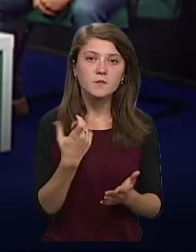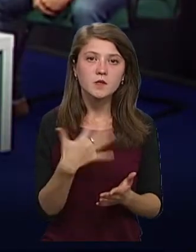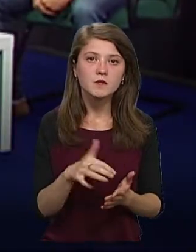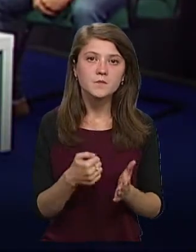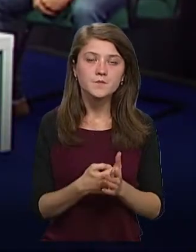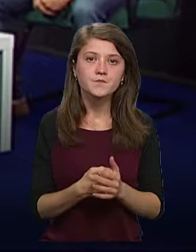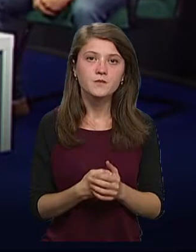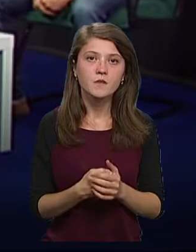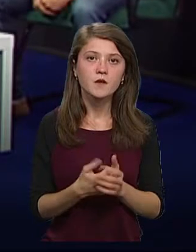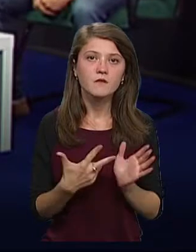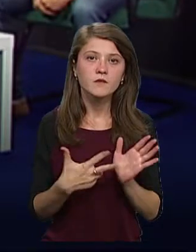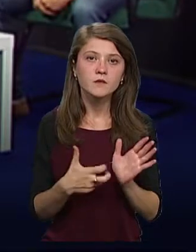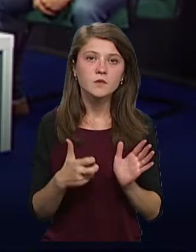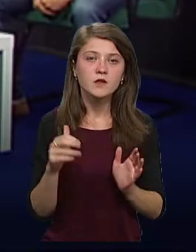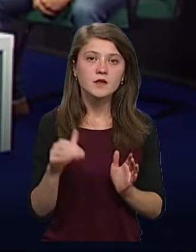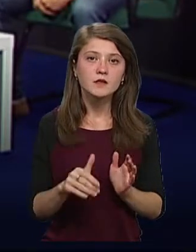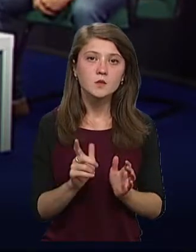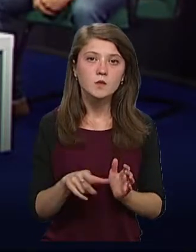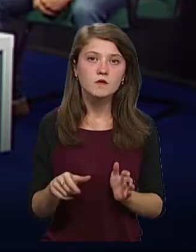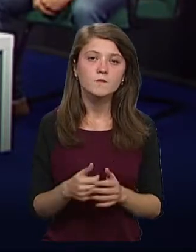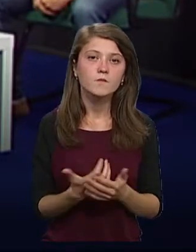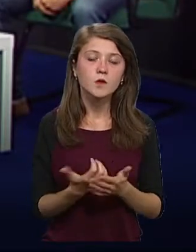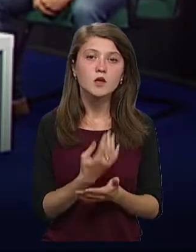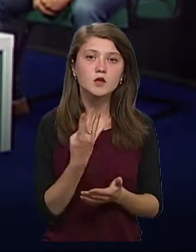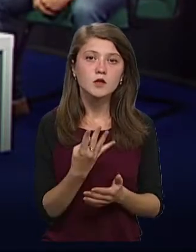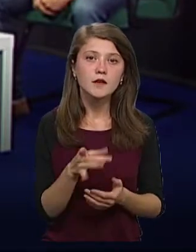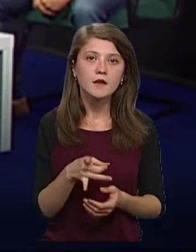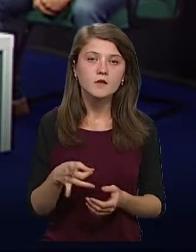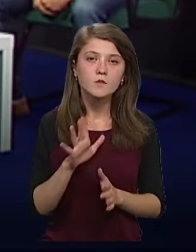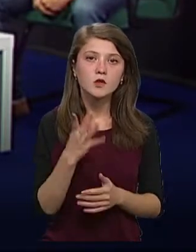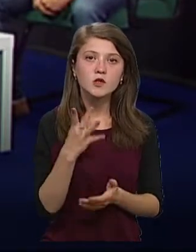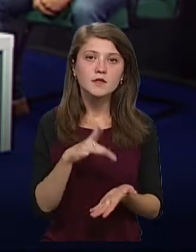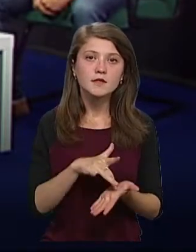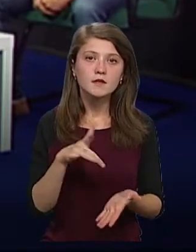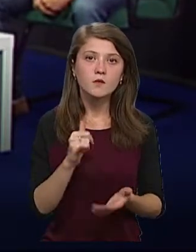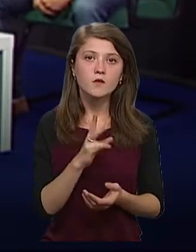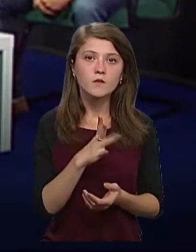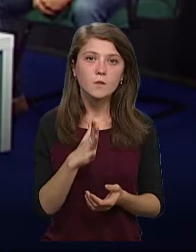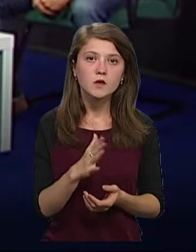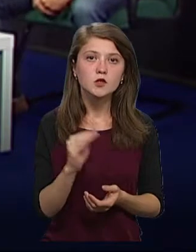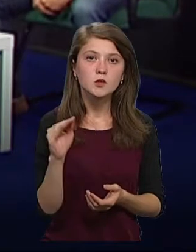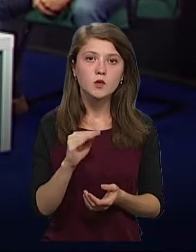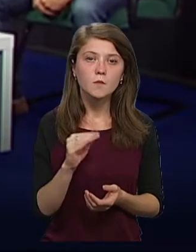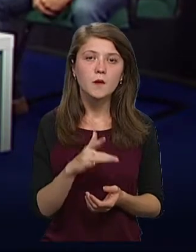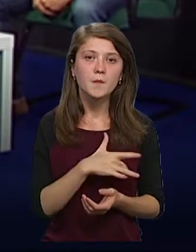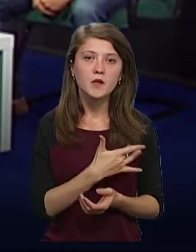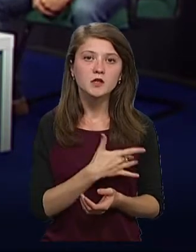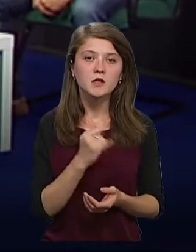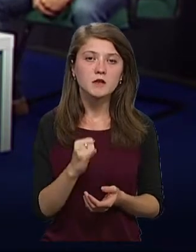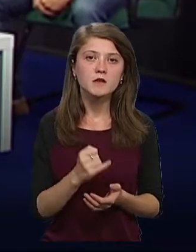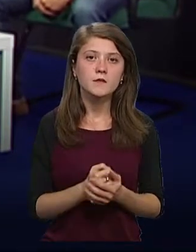до 800 тисяч. Тобто виходить 4 райони і буде 4 центри в Новограді-Волинському, Житомирі, Бердичеві